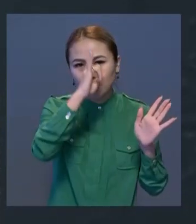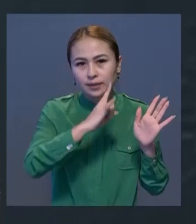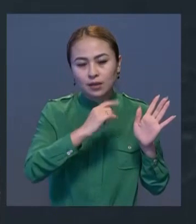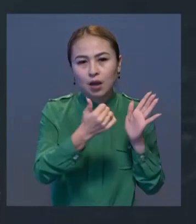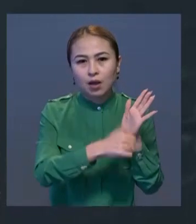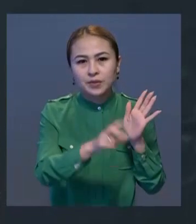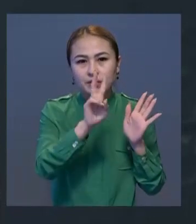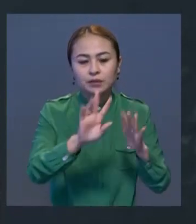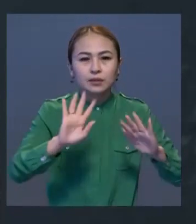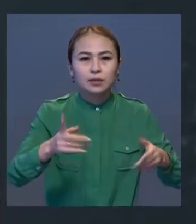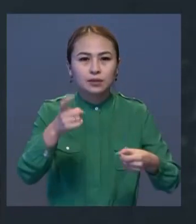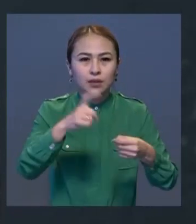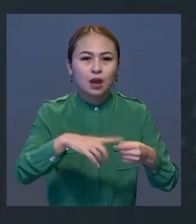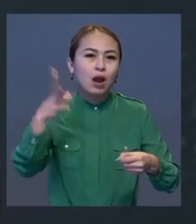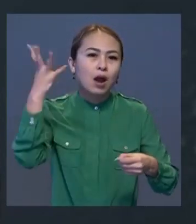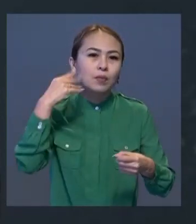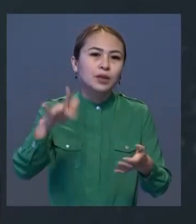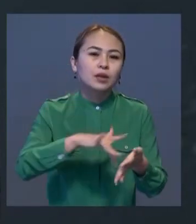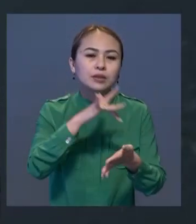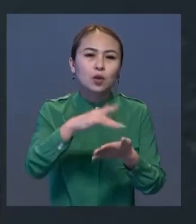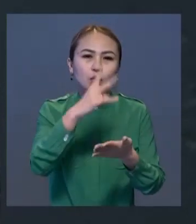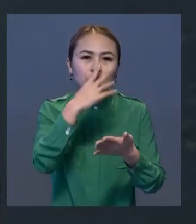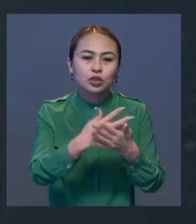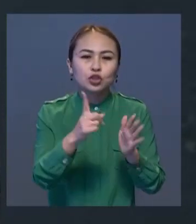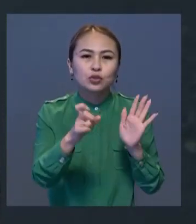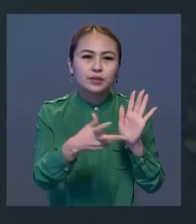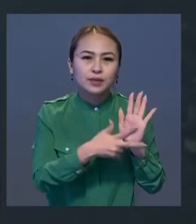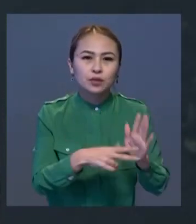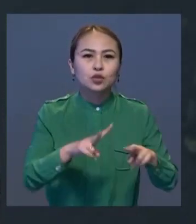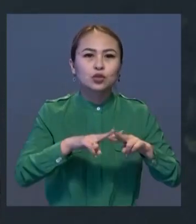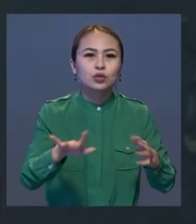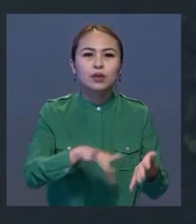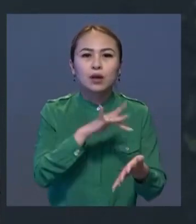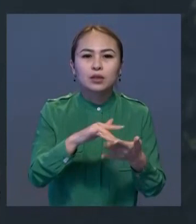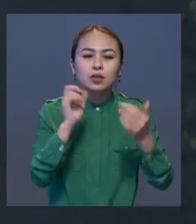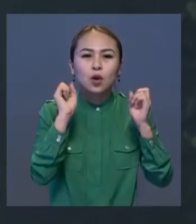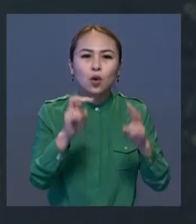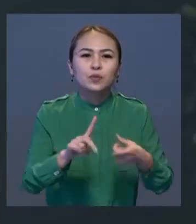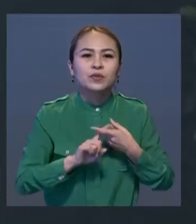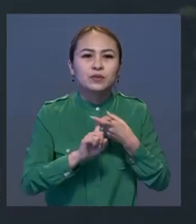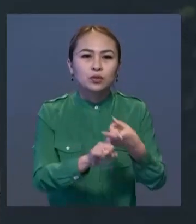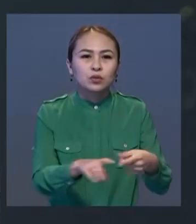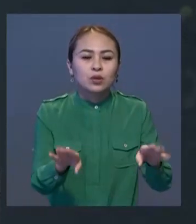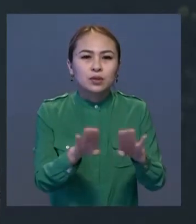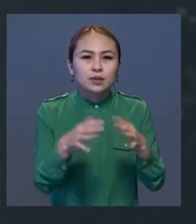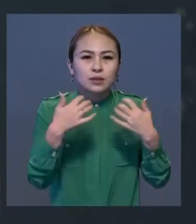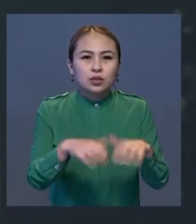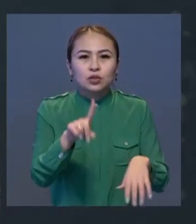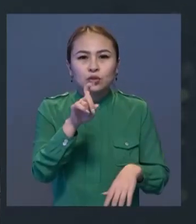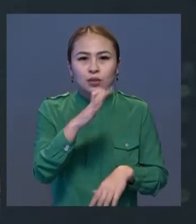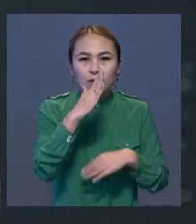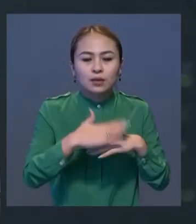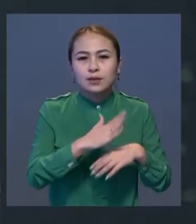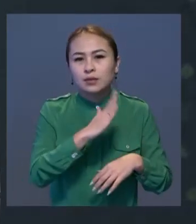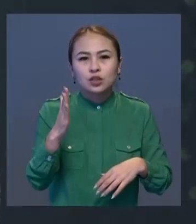Солтүстік Қазақстанда 62 дерек тіркелді. Алматы қаласындағы көрсеткіш 108, Нұр-Сұлтан қаласында да қауіпті вирус жұқтырғандар саны